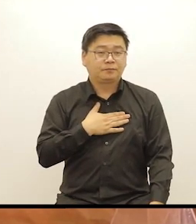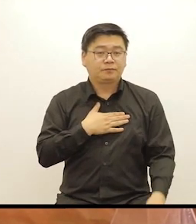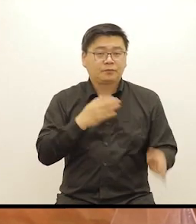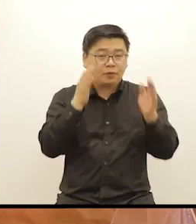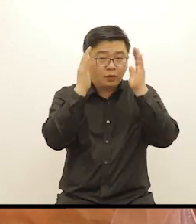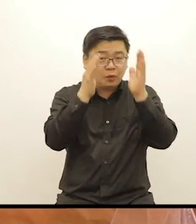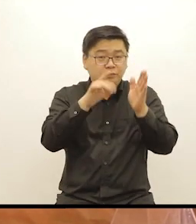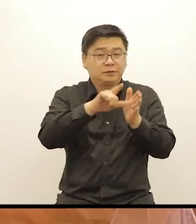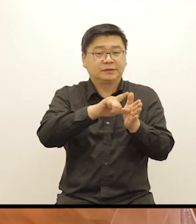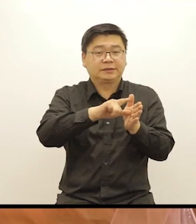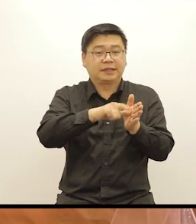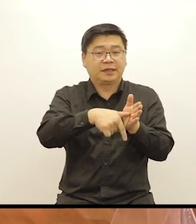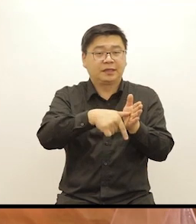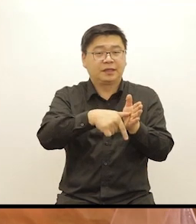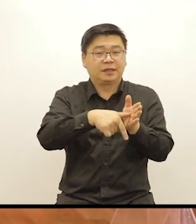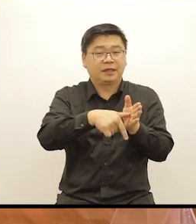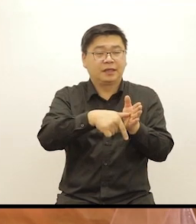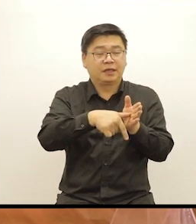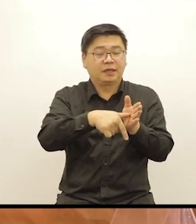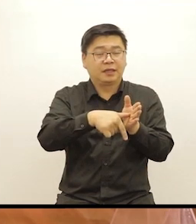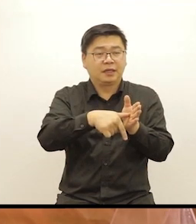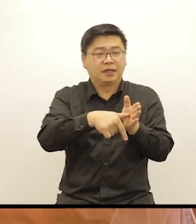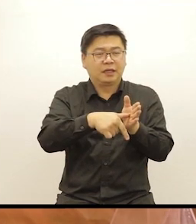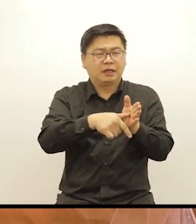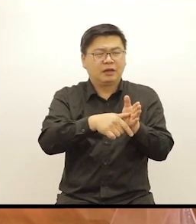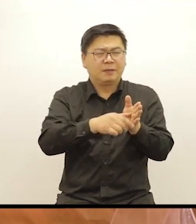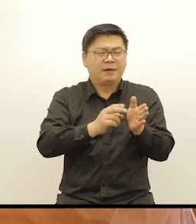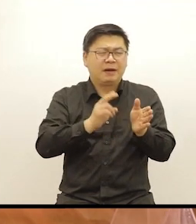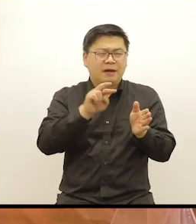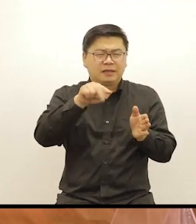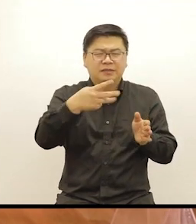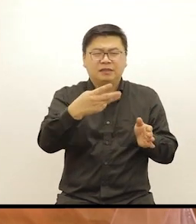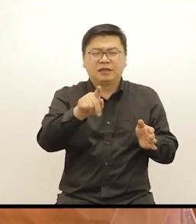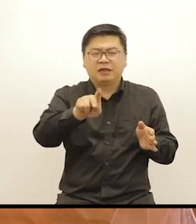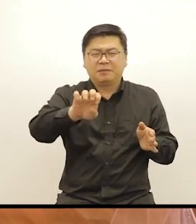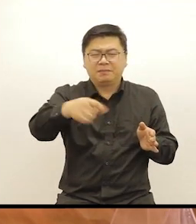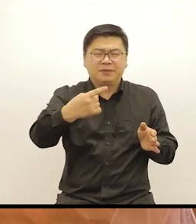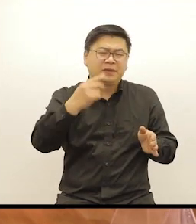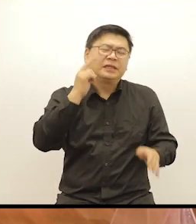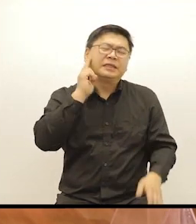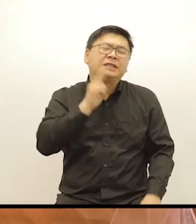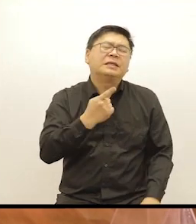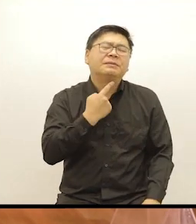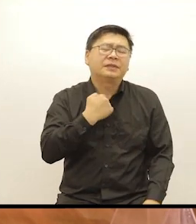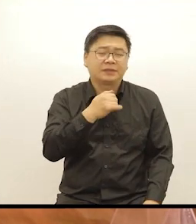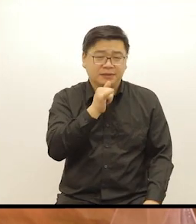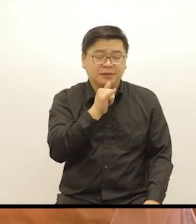공부할 때 네. 그 굉장히 심한 슬럼프를 겪었어요. 네.